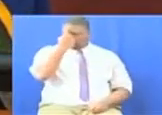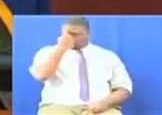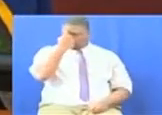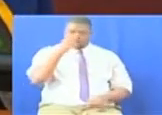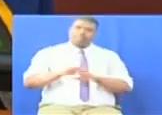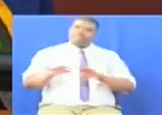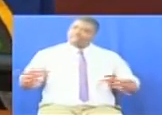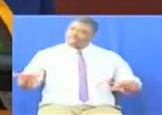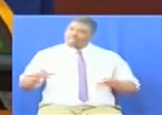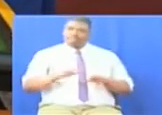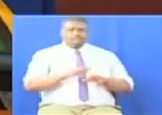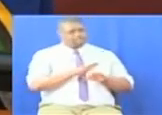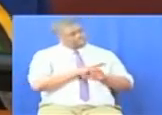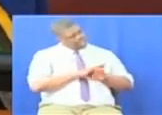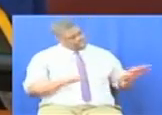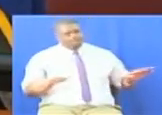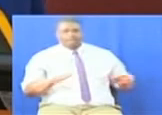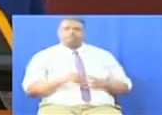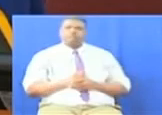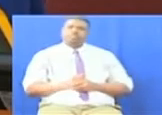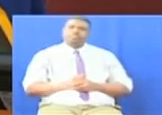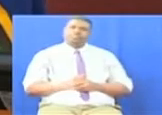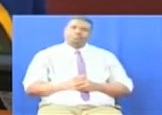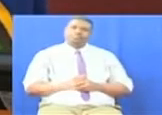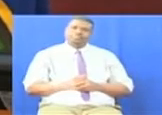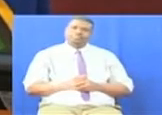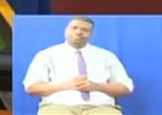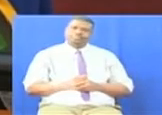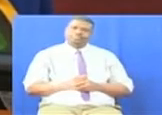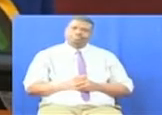ni salama kabisa.